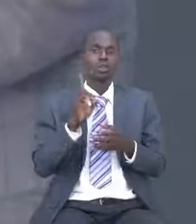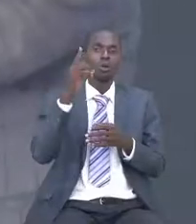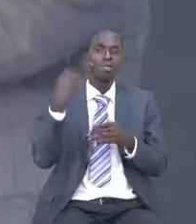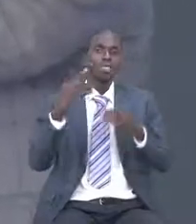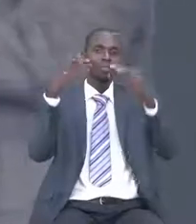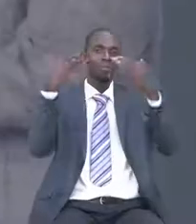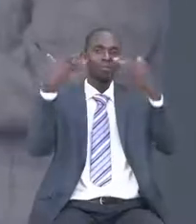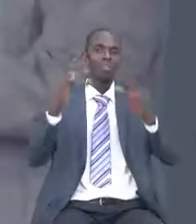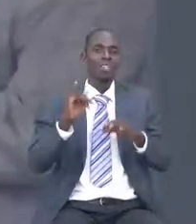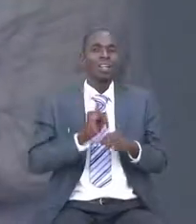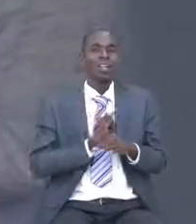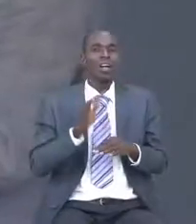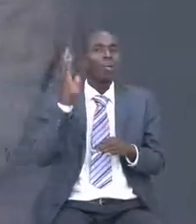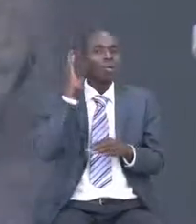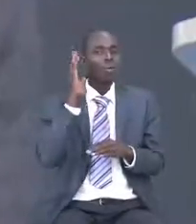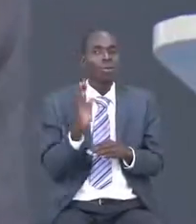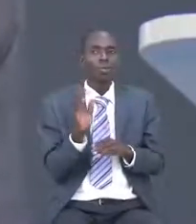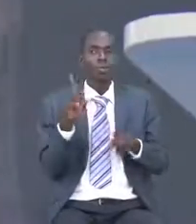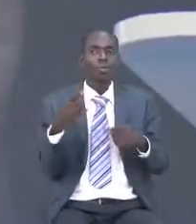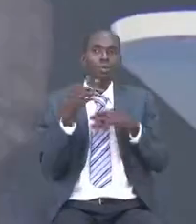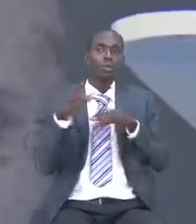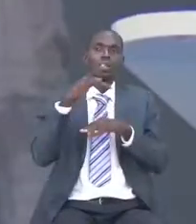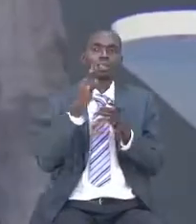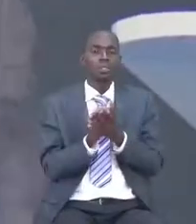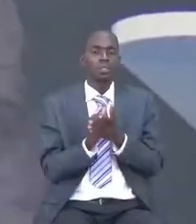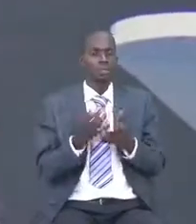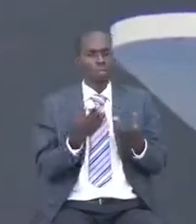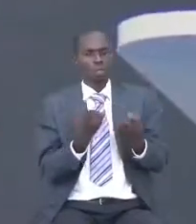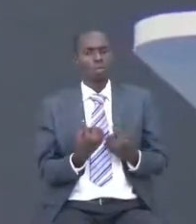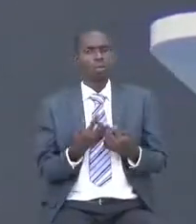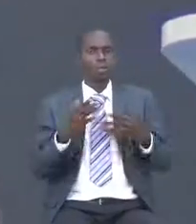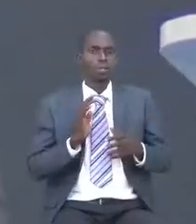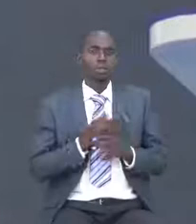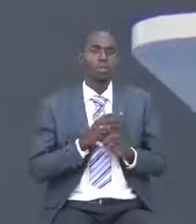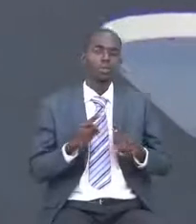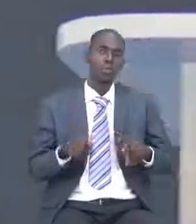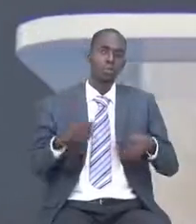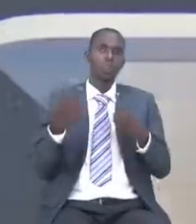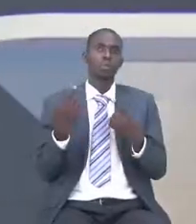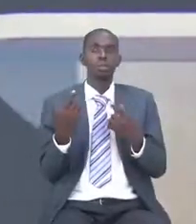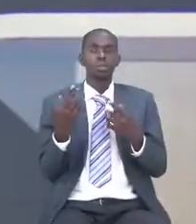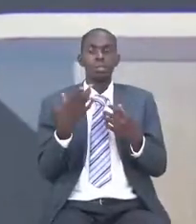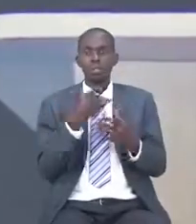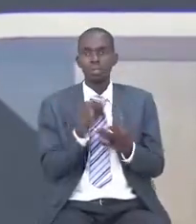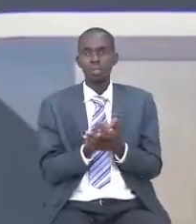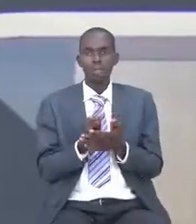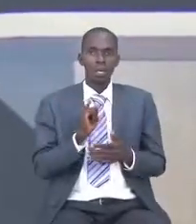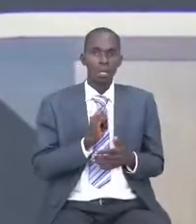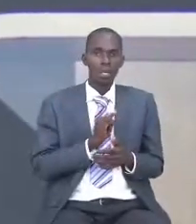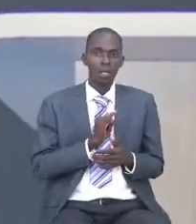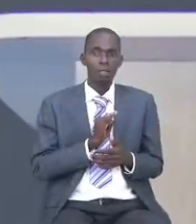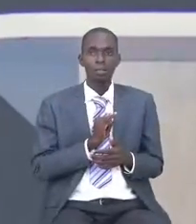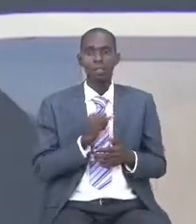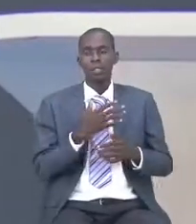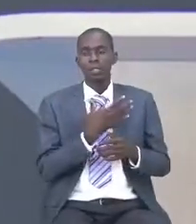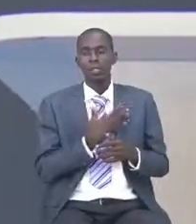le standard que j'ai rencontré et je vais rester devant pour dire, restez derrière moi, allons, parce que